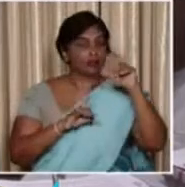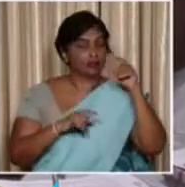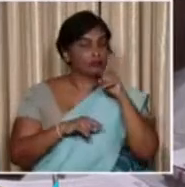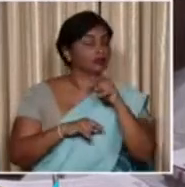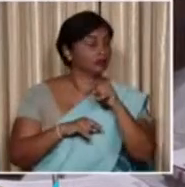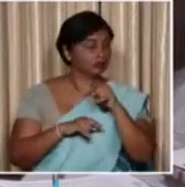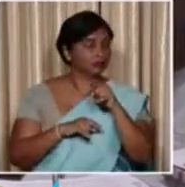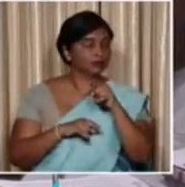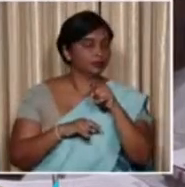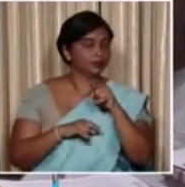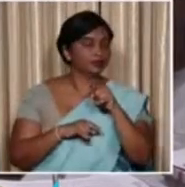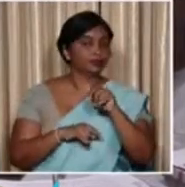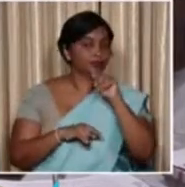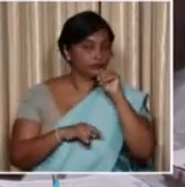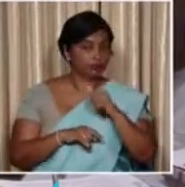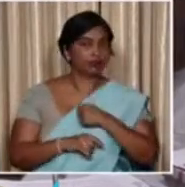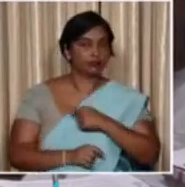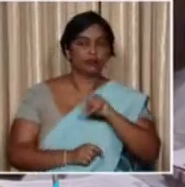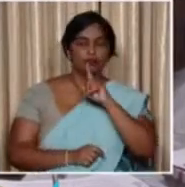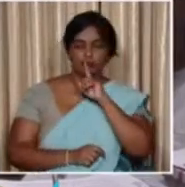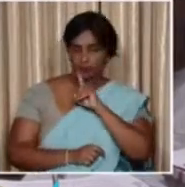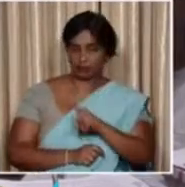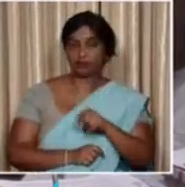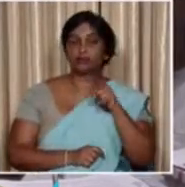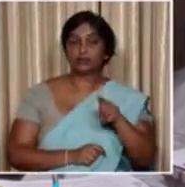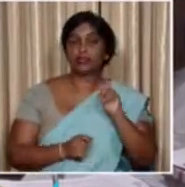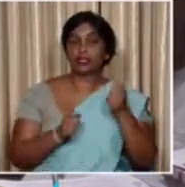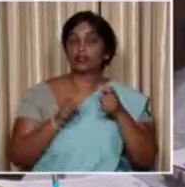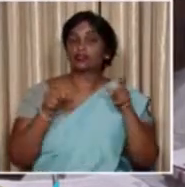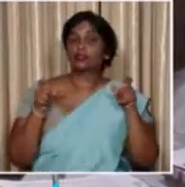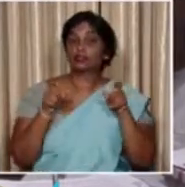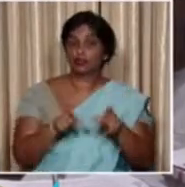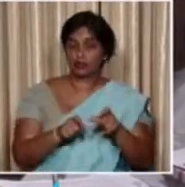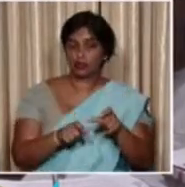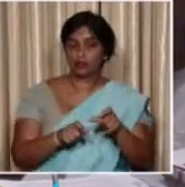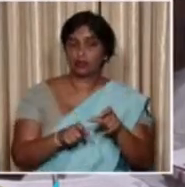ඔබතුමා අත්ත වශයෙන් මම කියනවා මේ ක්‍රිකට් තහනම්